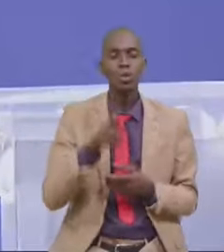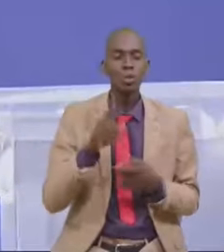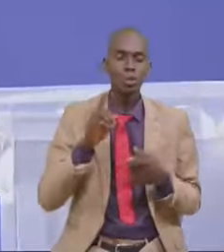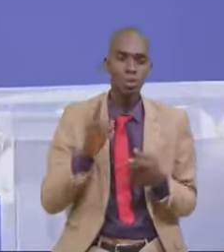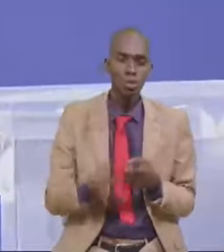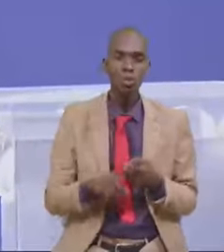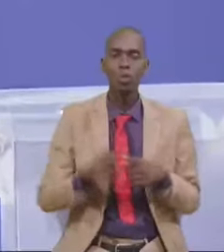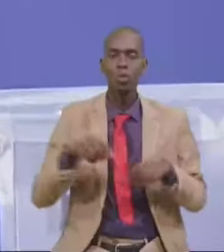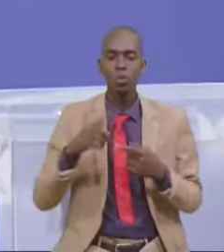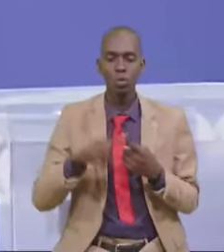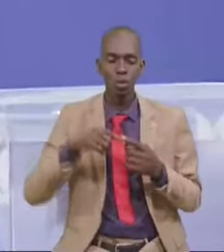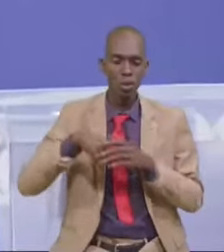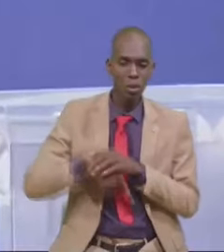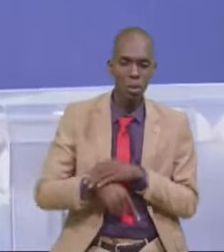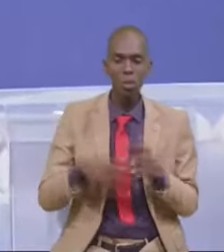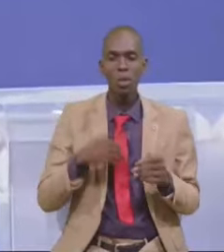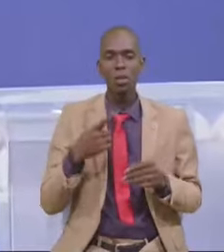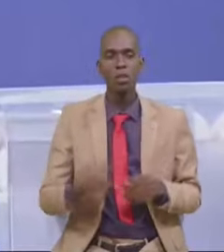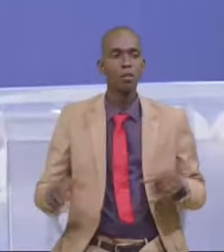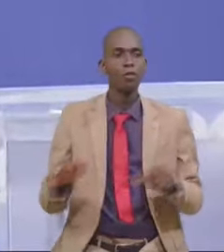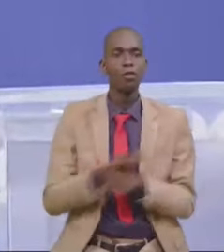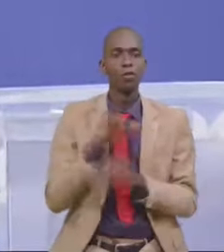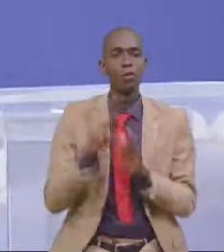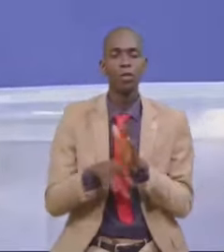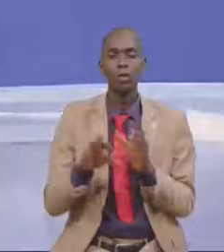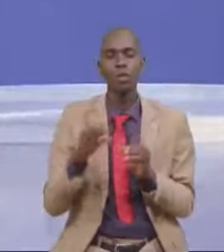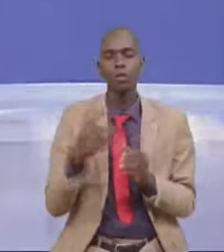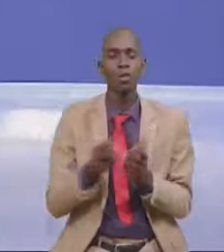Parce qu'il veut que vous alliez dans la profondeur de la vérité.